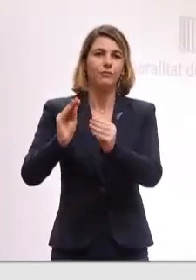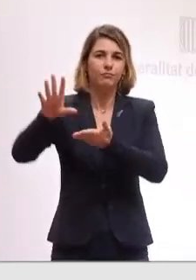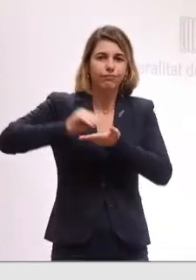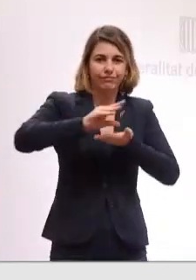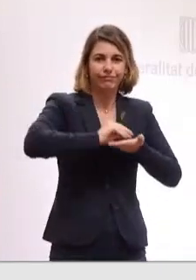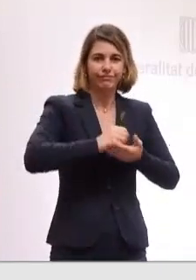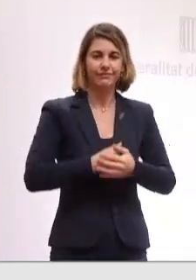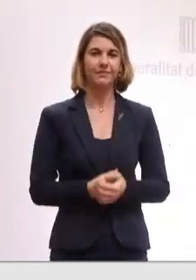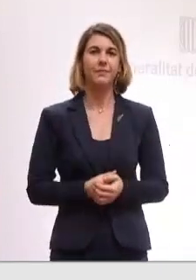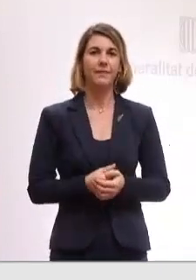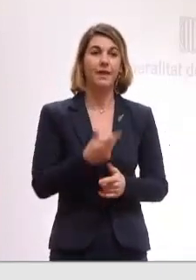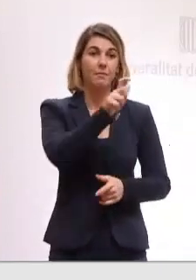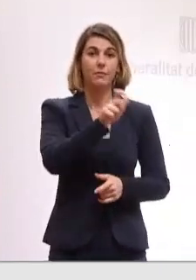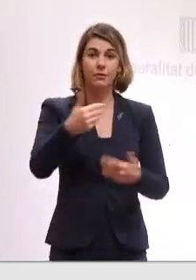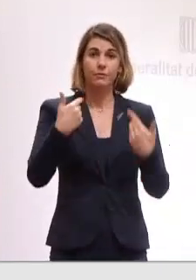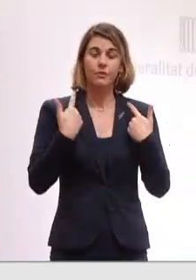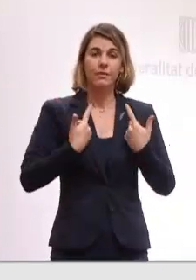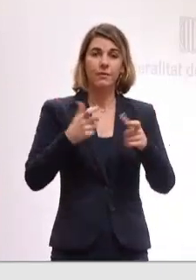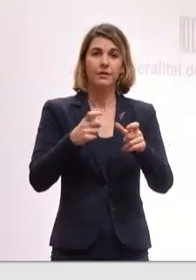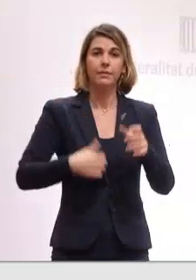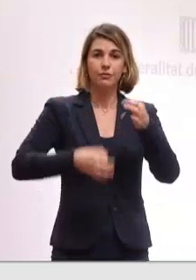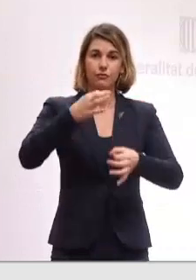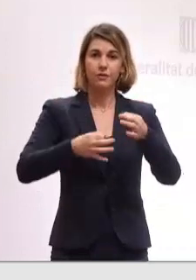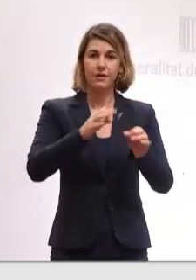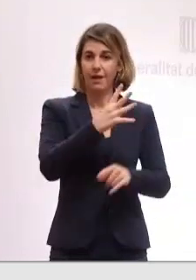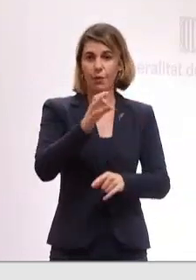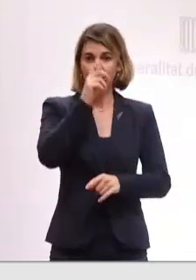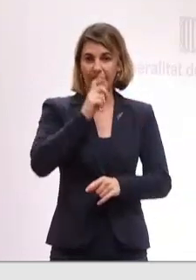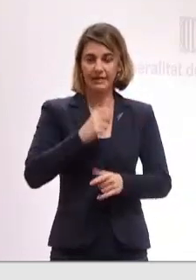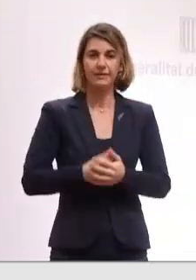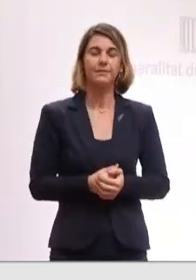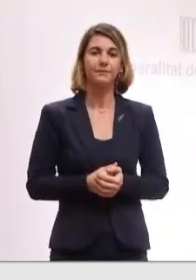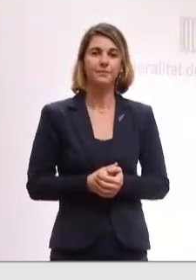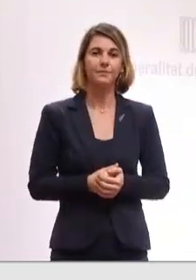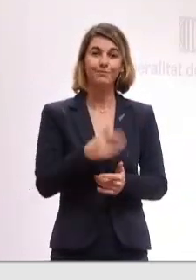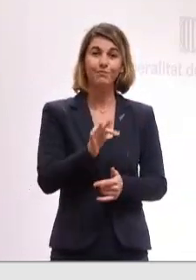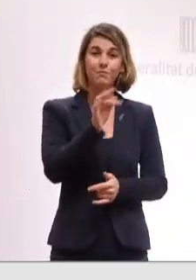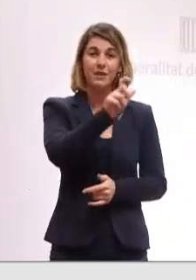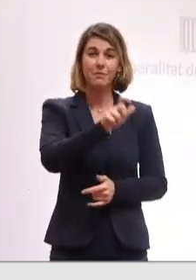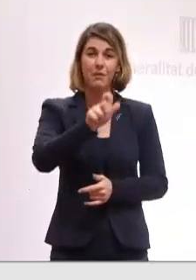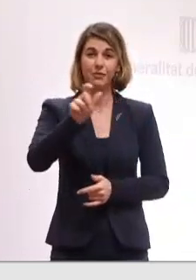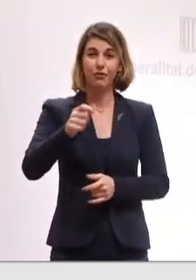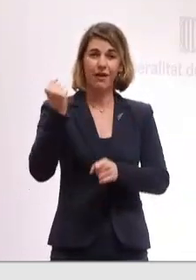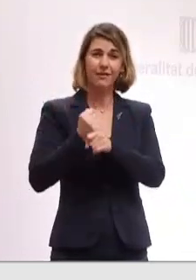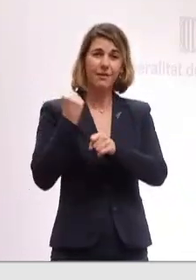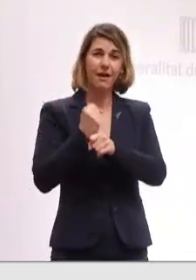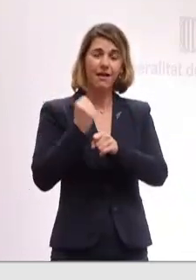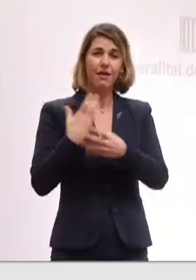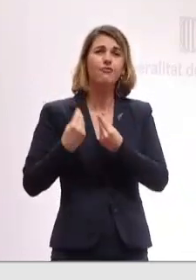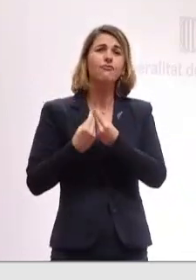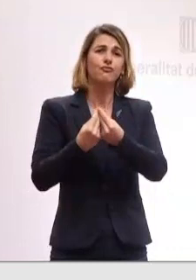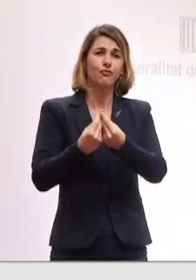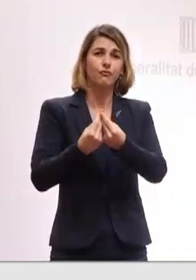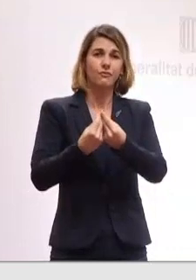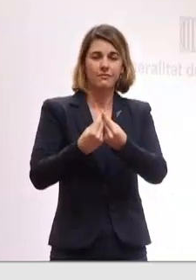del Departament de Justícia d'aquestes dècades i totes les persones que hi han treballat i que hi han aportat